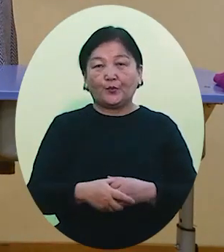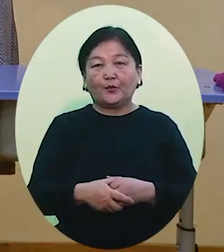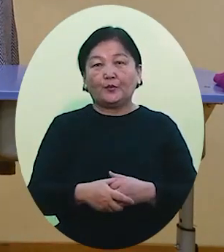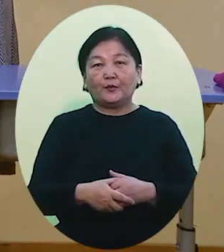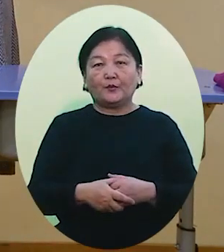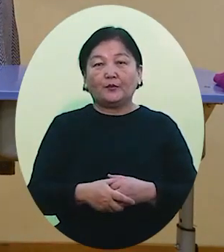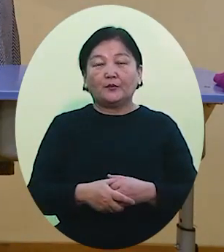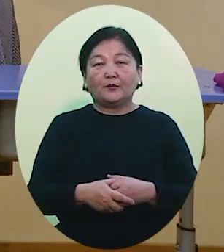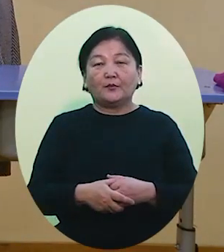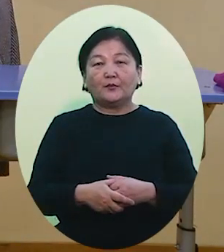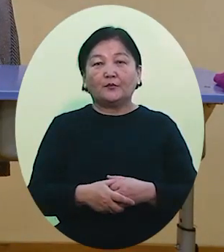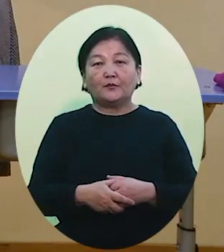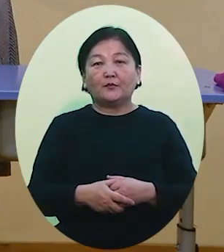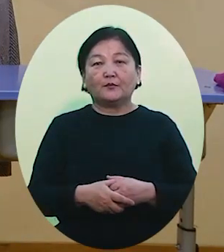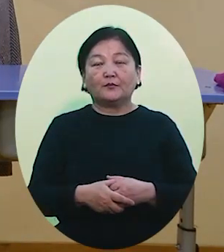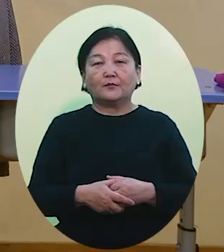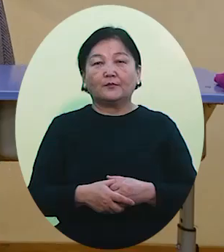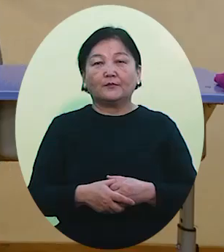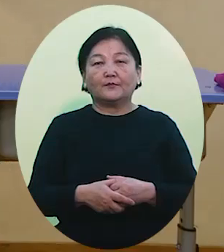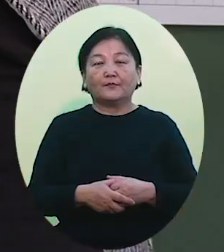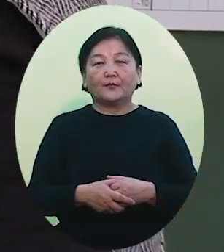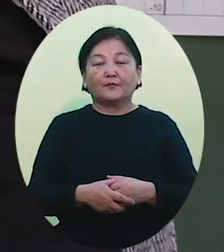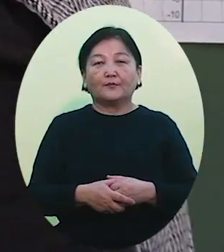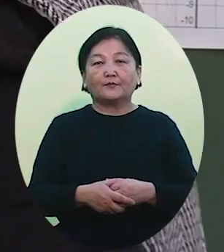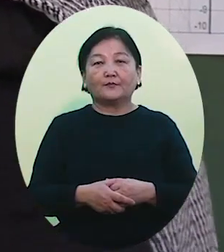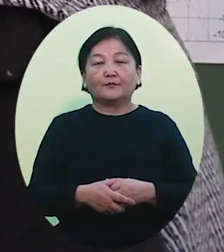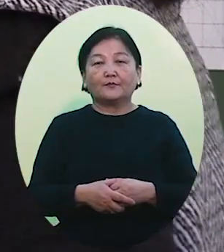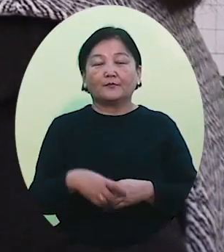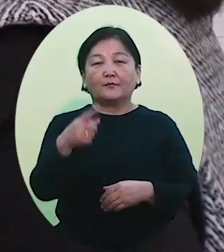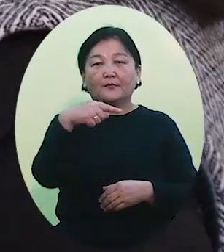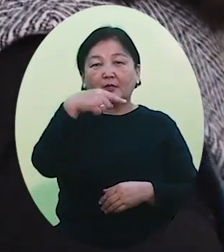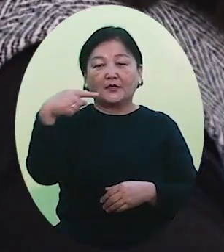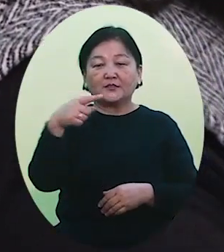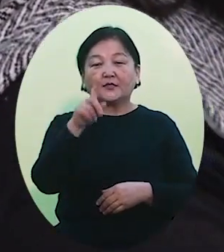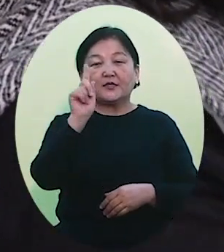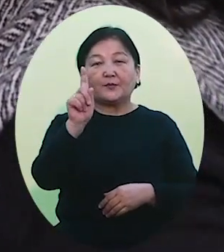За хасхныг байхад 3.